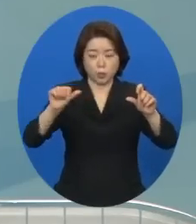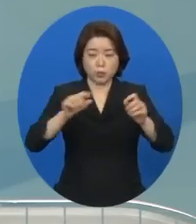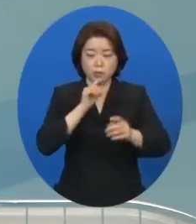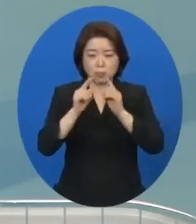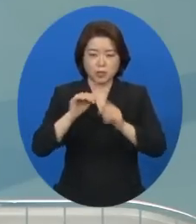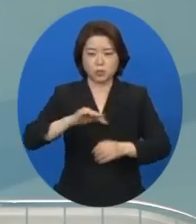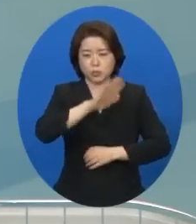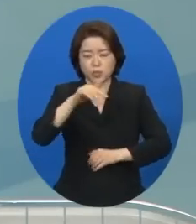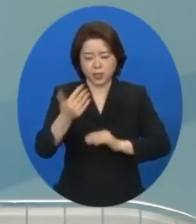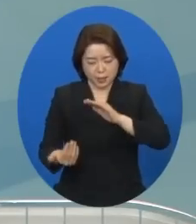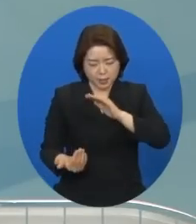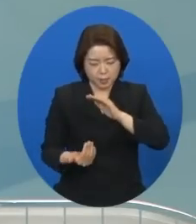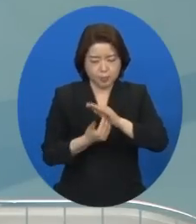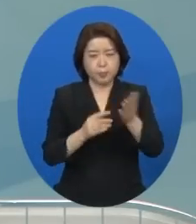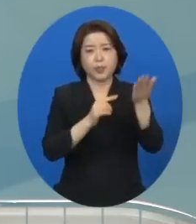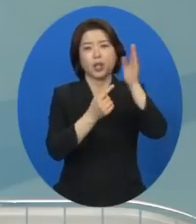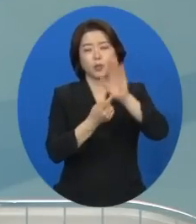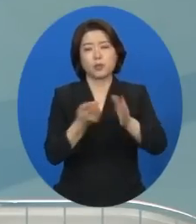실제가 되기 위해서예요.